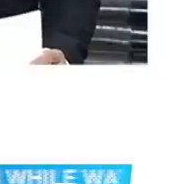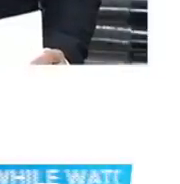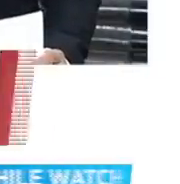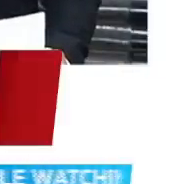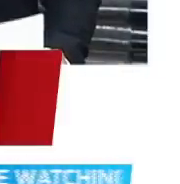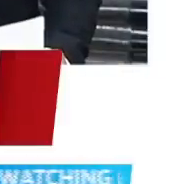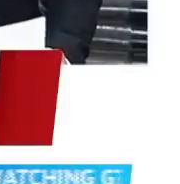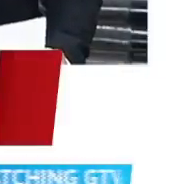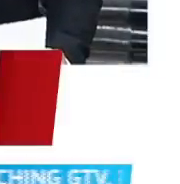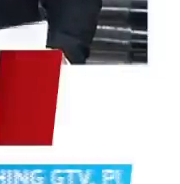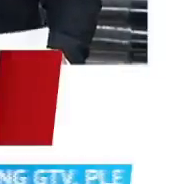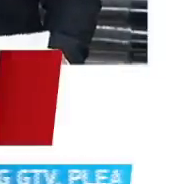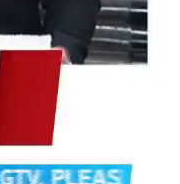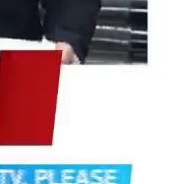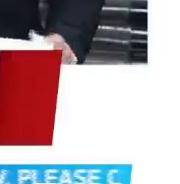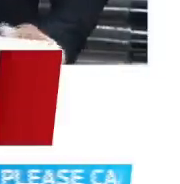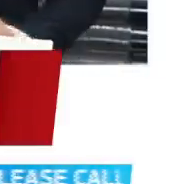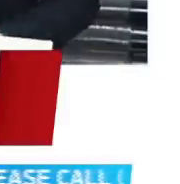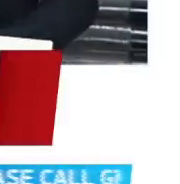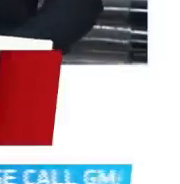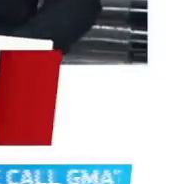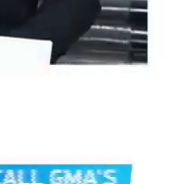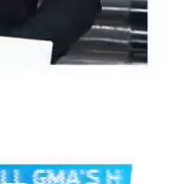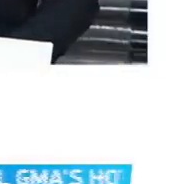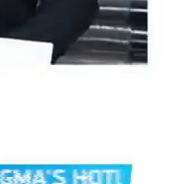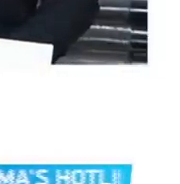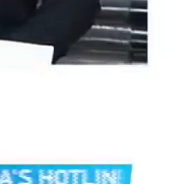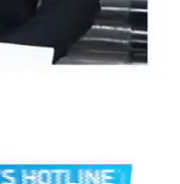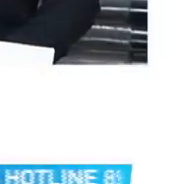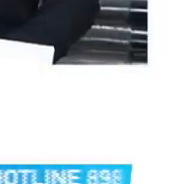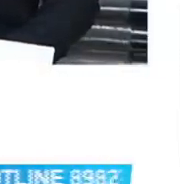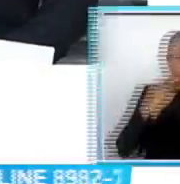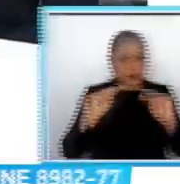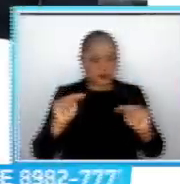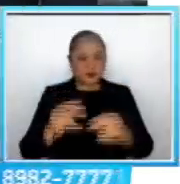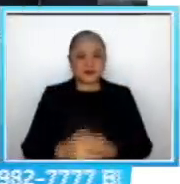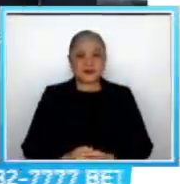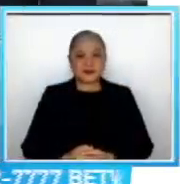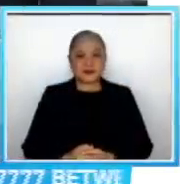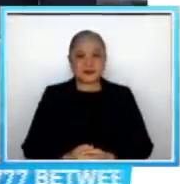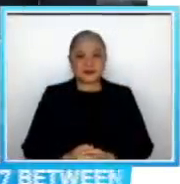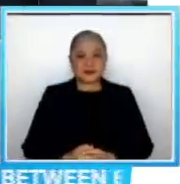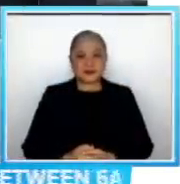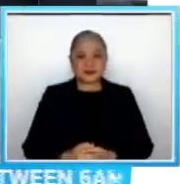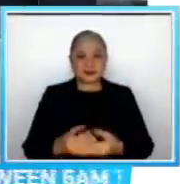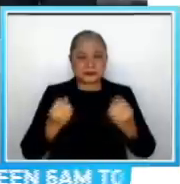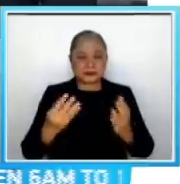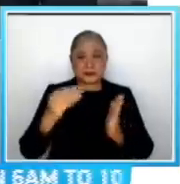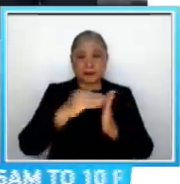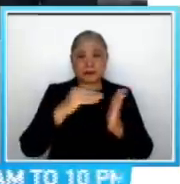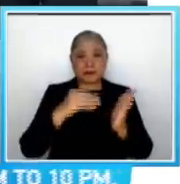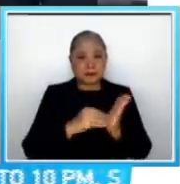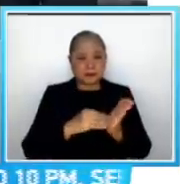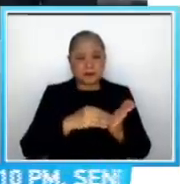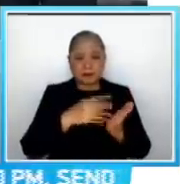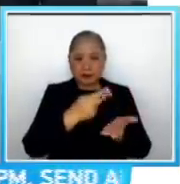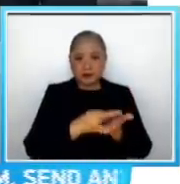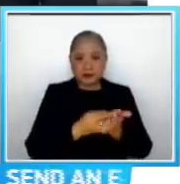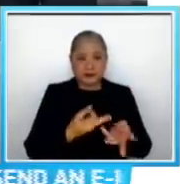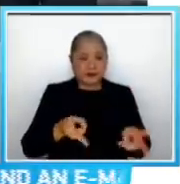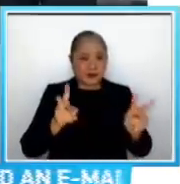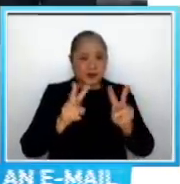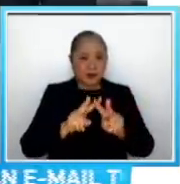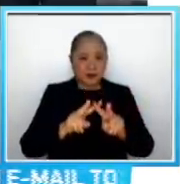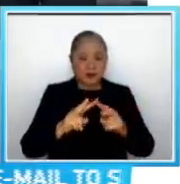Magandang tanghali po Oras na para sa maiinit na balita Bilong-bilong pisong halaga ng chaabu o shabong isinilid sa tea